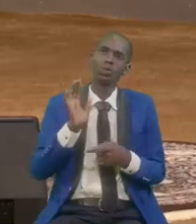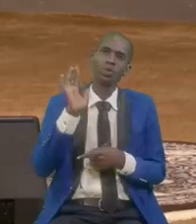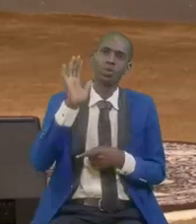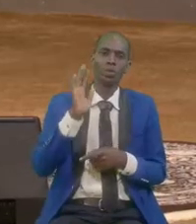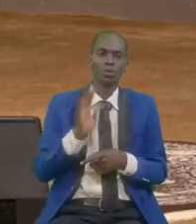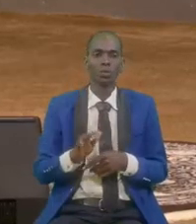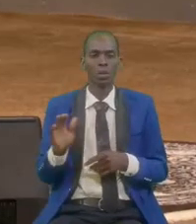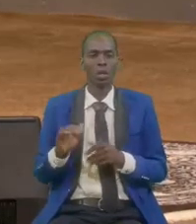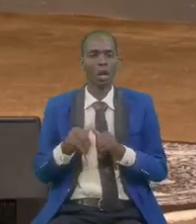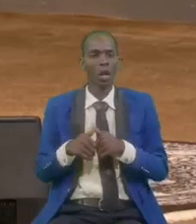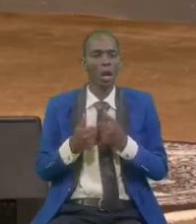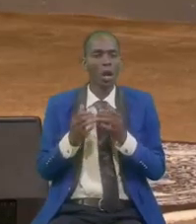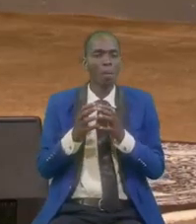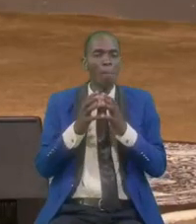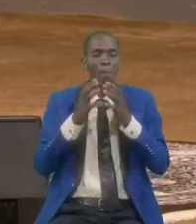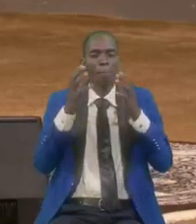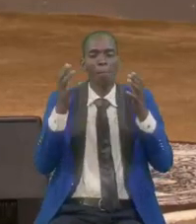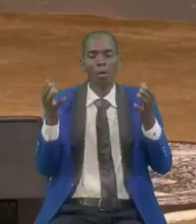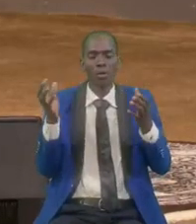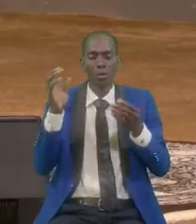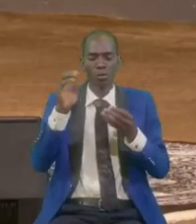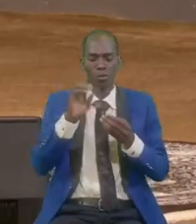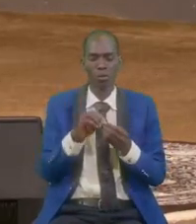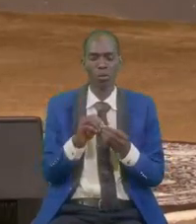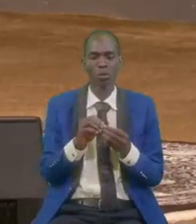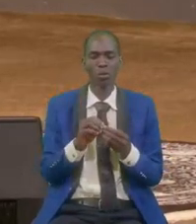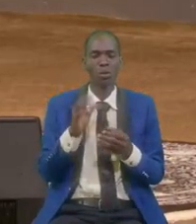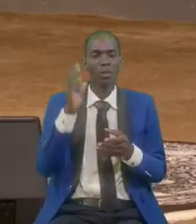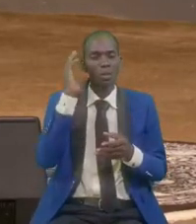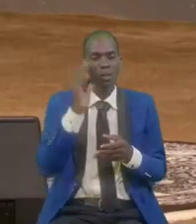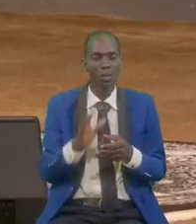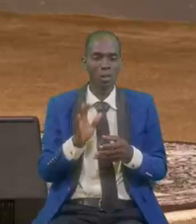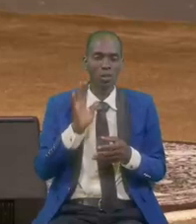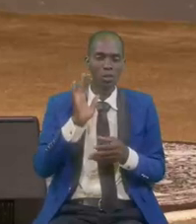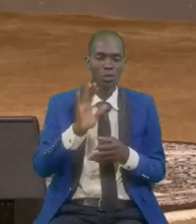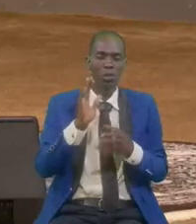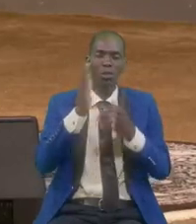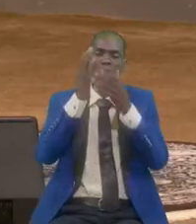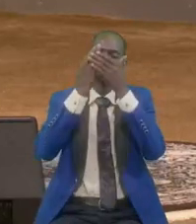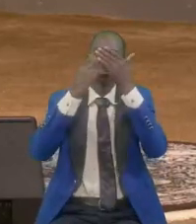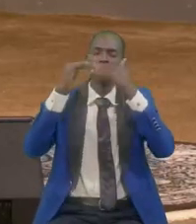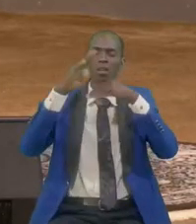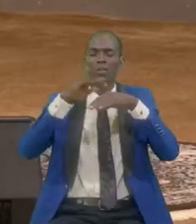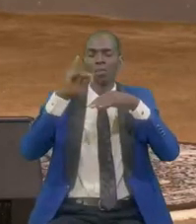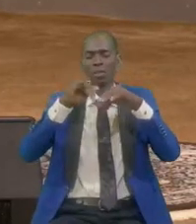à combien plus forte raison le Père céleste